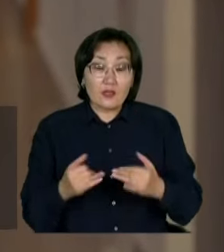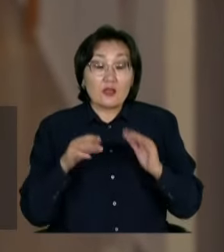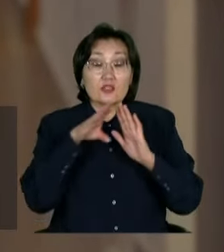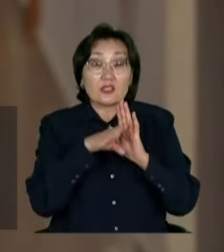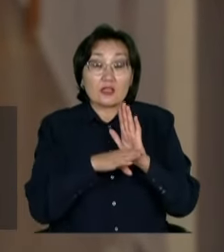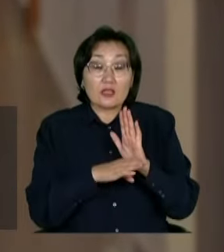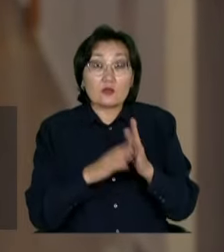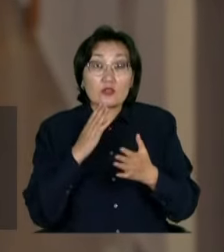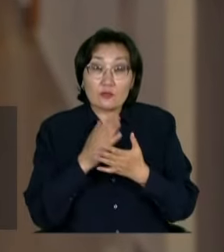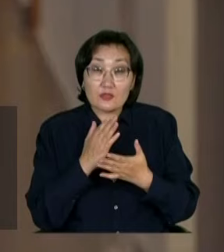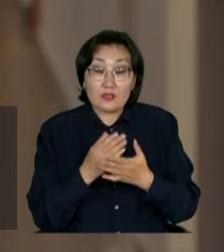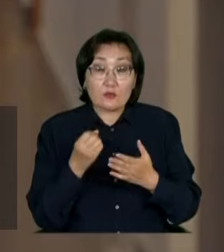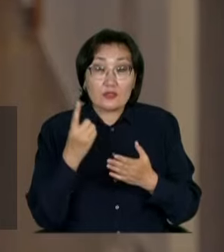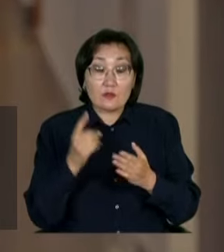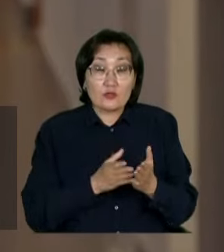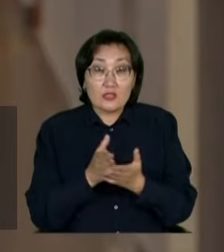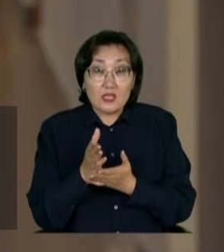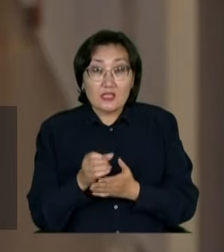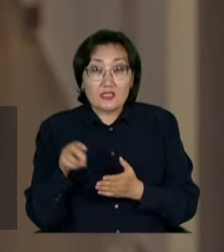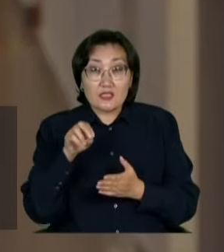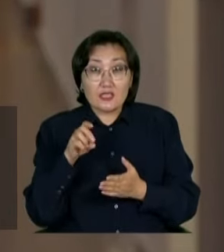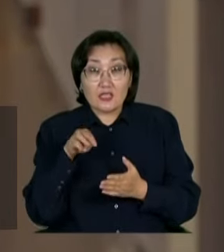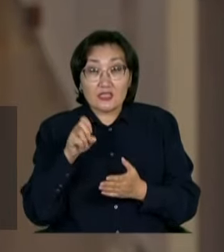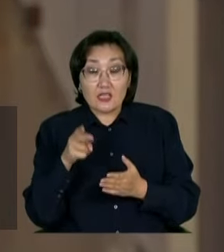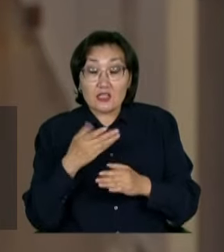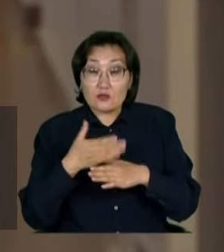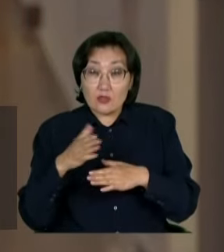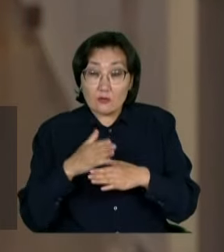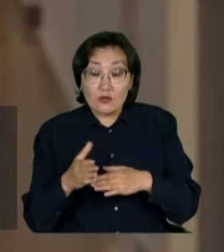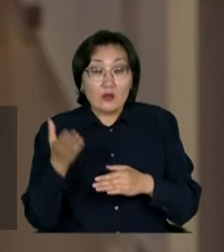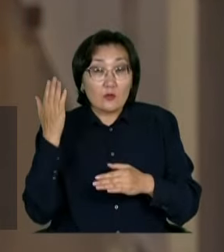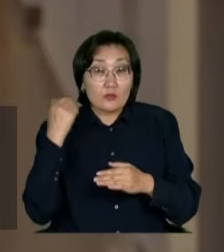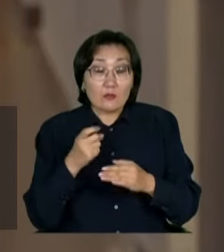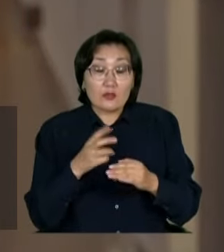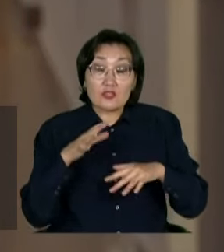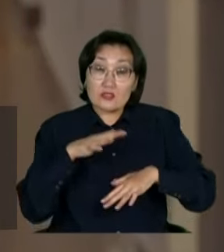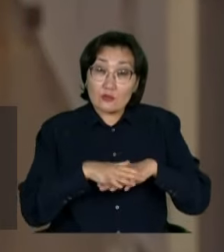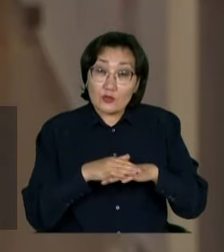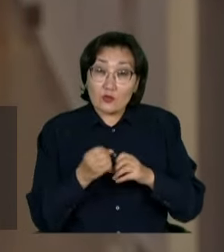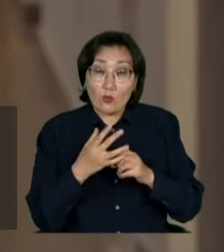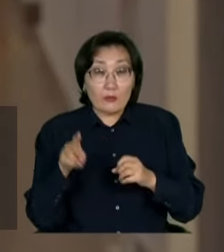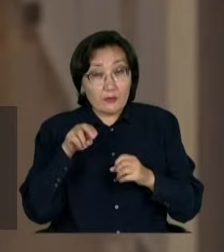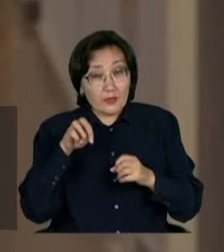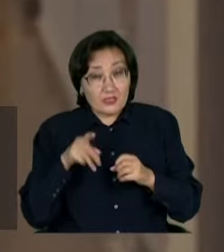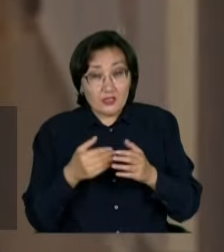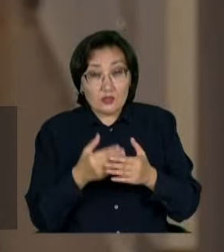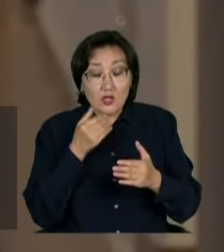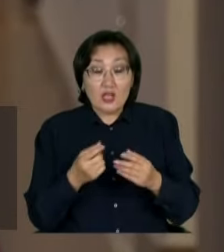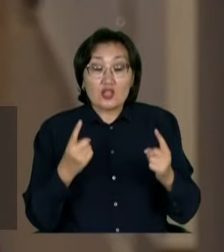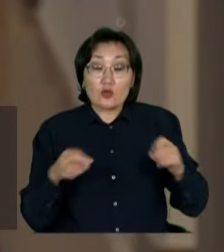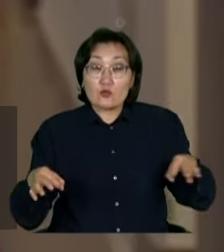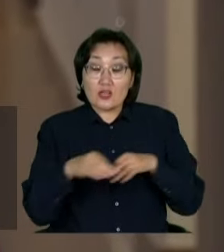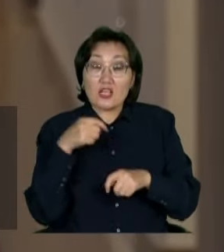Бағдарламада қарастырылып отырған тағы бір бағыт синдикатталған несиелеу. Бұл бір мезгілде бірнеше банк арқылы 15 миллиард теңгеге дейін ірі